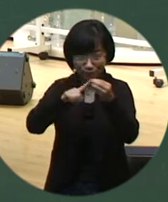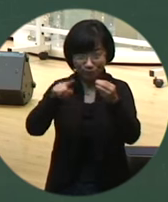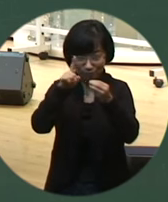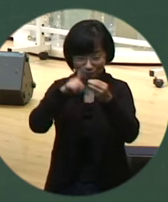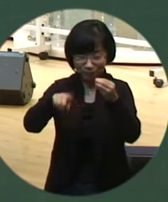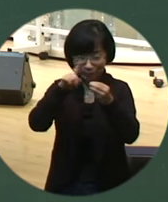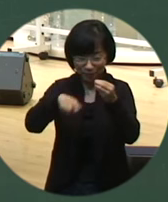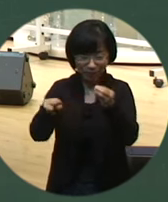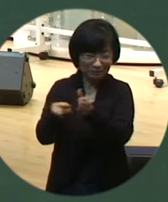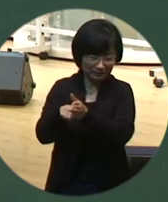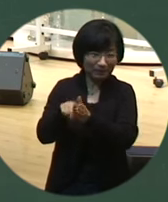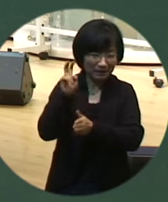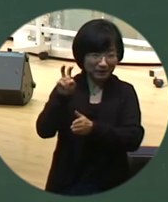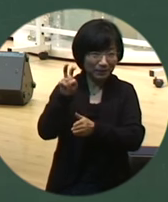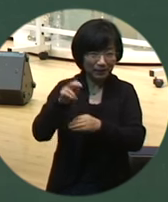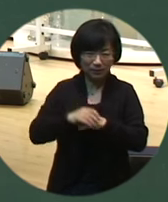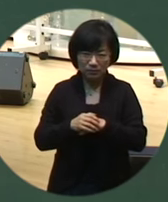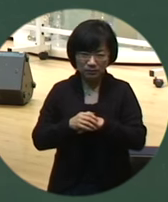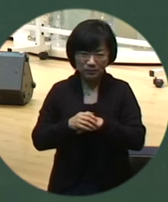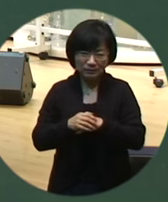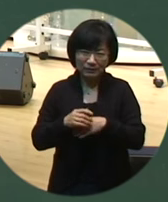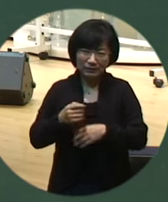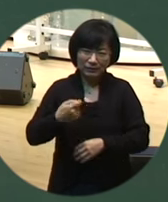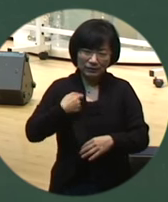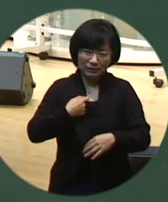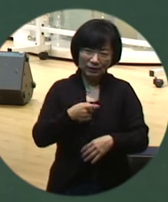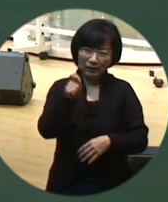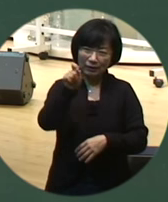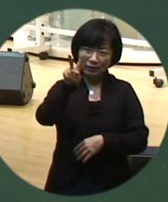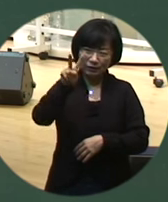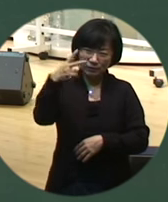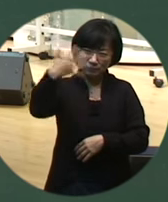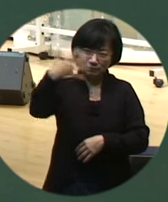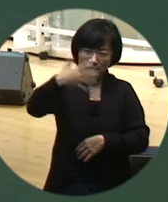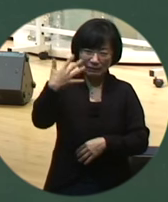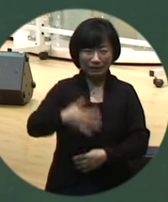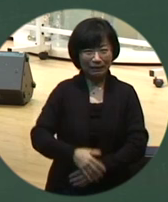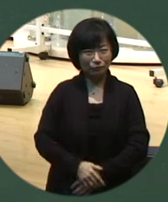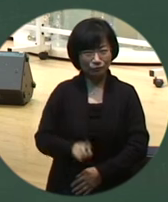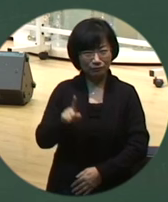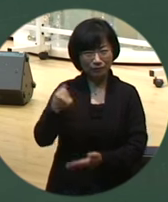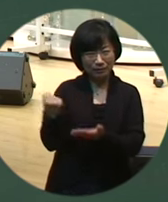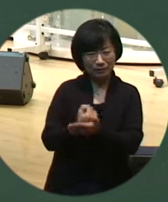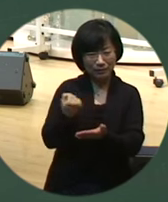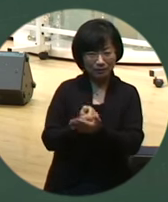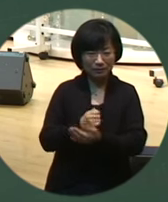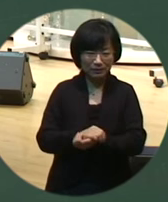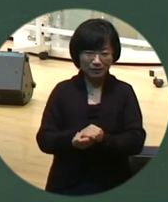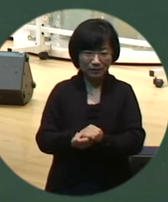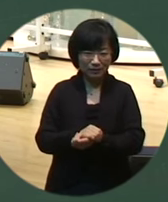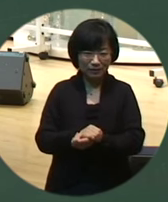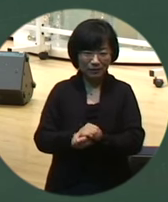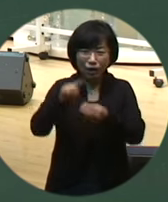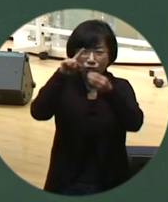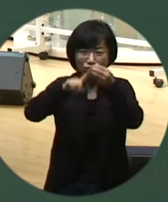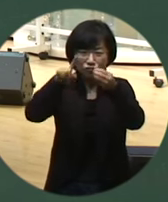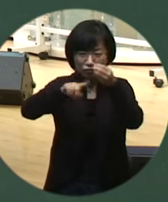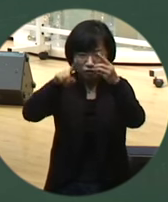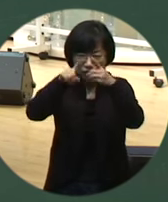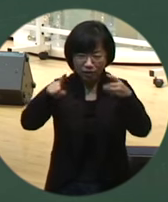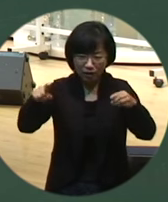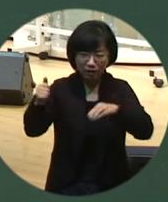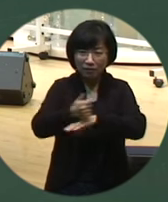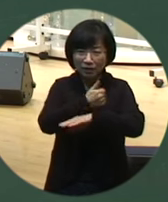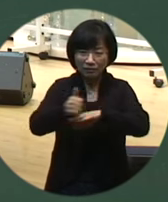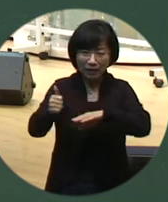And when I was watching that, I thought to myself, 또 망할 건데. She's going to be destroyed again. 그렇지 않습니까? Isn't that true? 또 망할 건데. She's going to